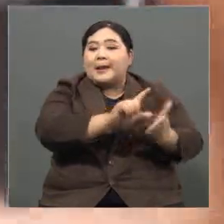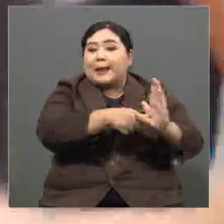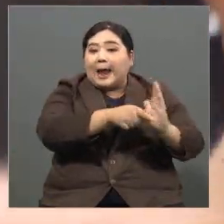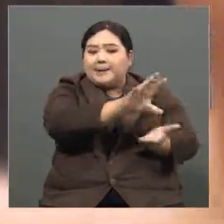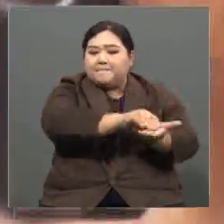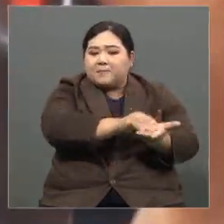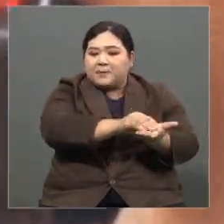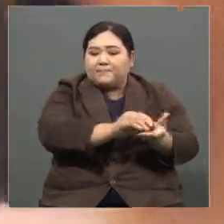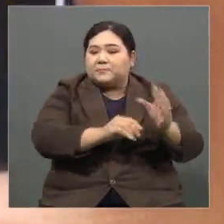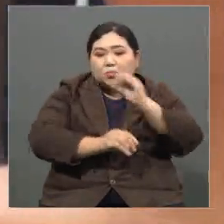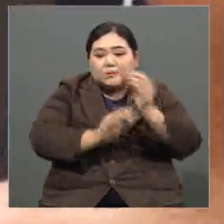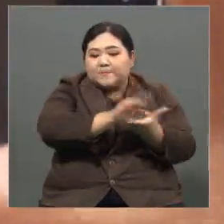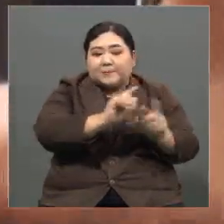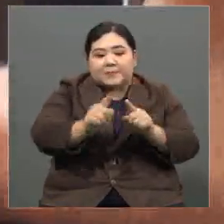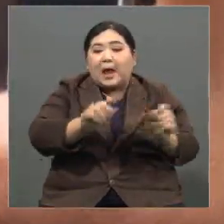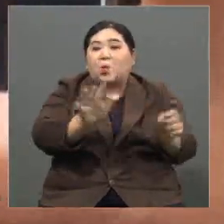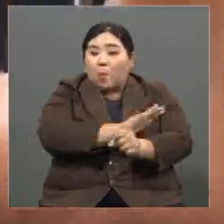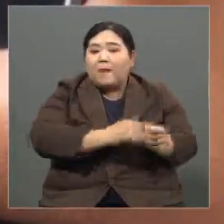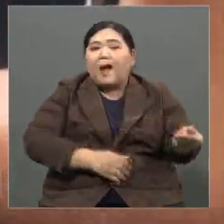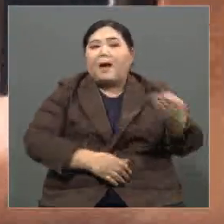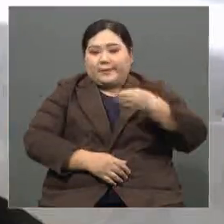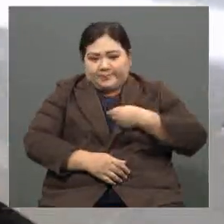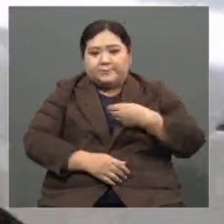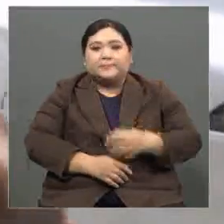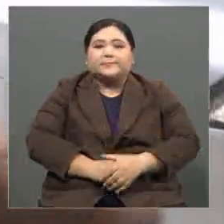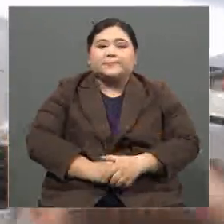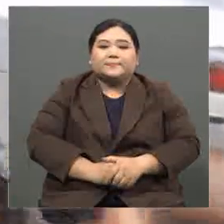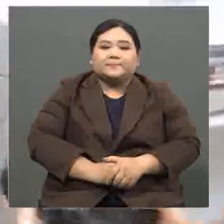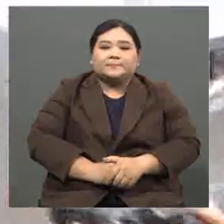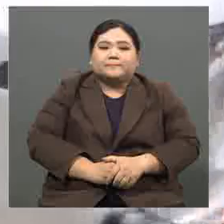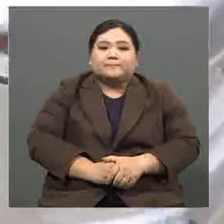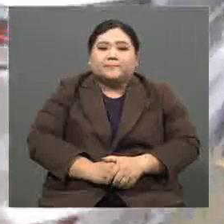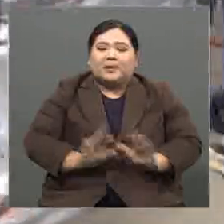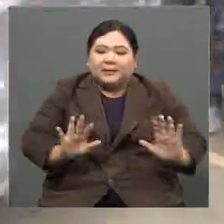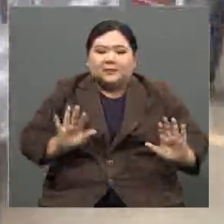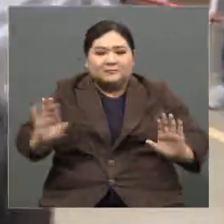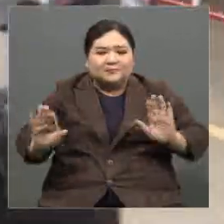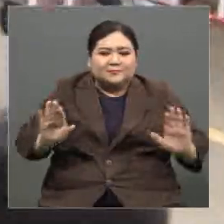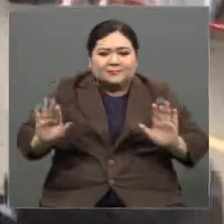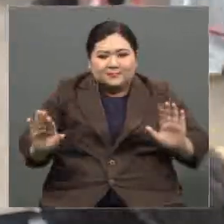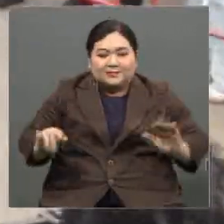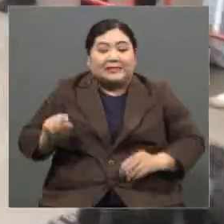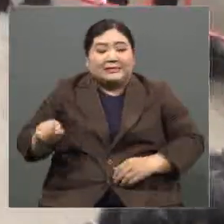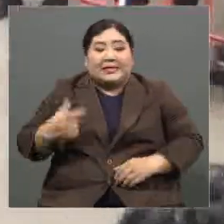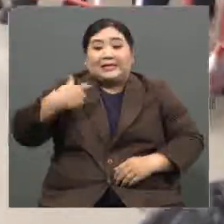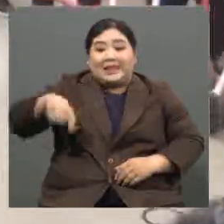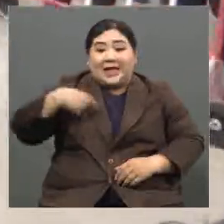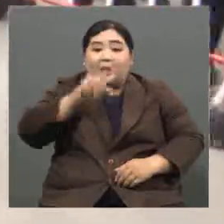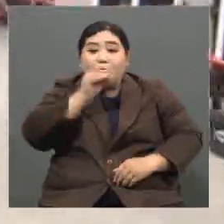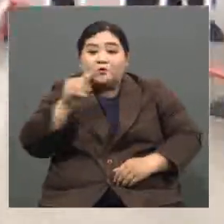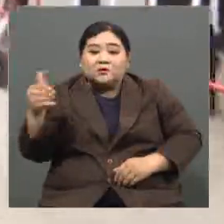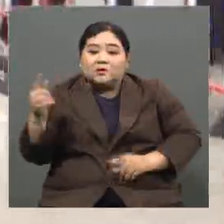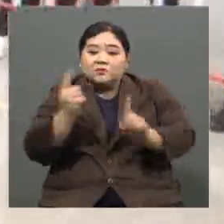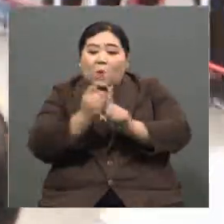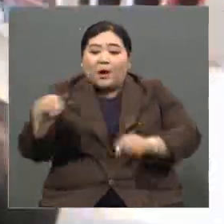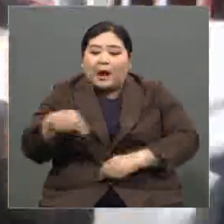ข้อมูลให้ครบถ้วนอยู่นั่นเองค่ะอ่านะแต่ทีนี้อ่าก็ฟังความทั้ง 2ค่ะทีนี้ทนายคนดังที่ถูกพาดพิเยังไม่รู้ว่าหมายถึง